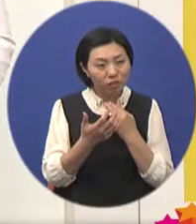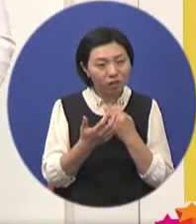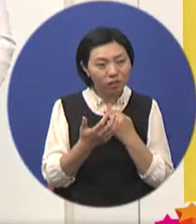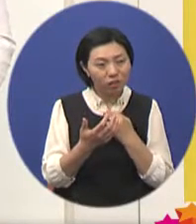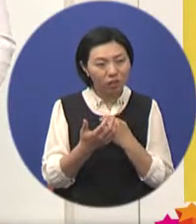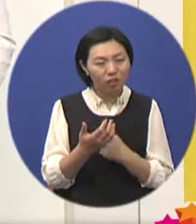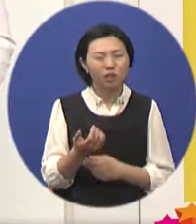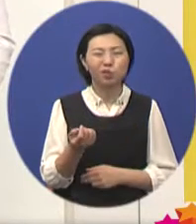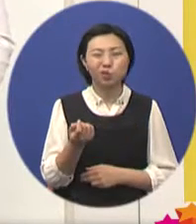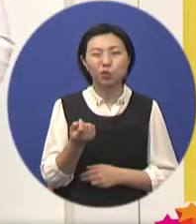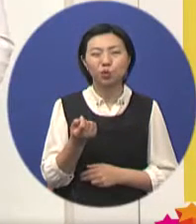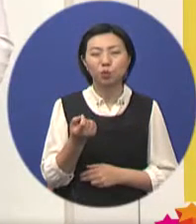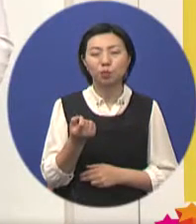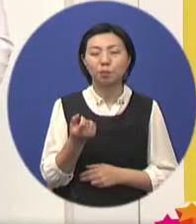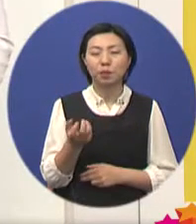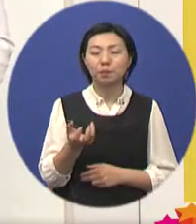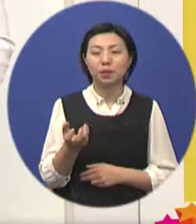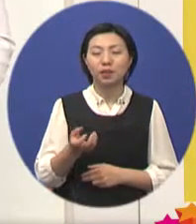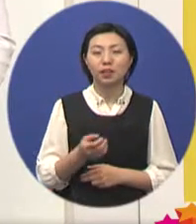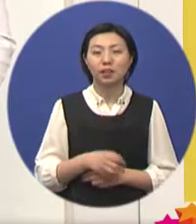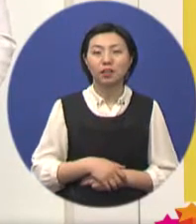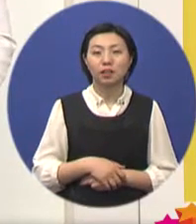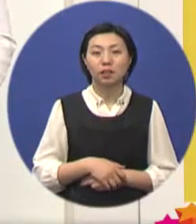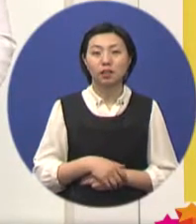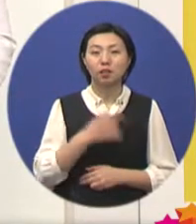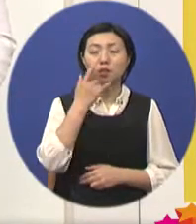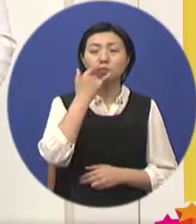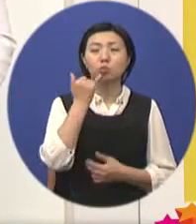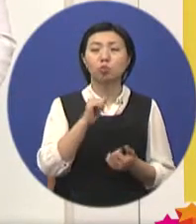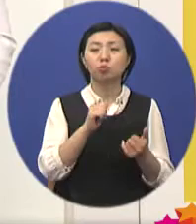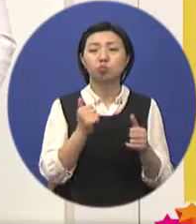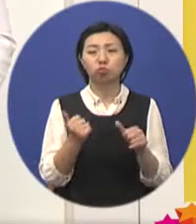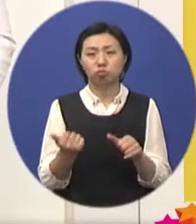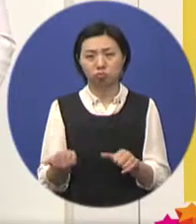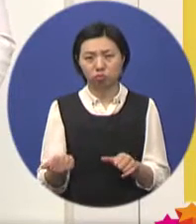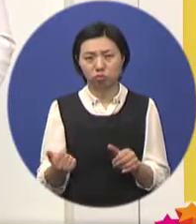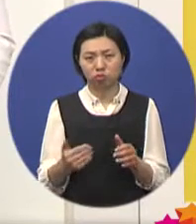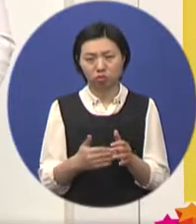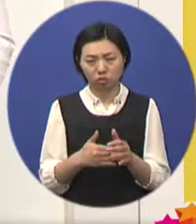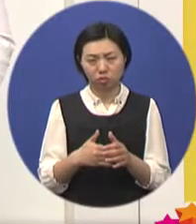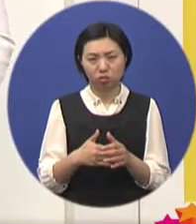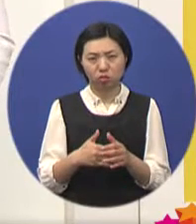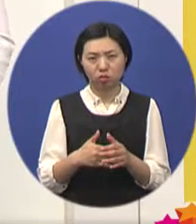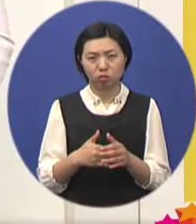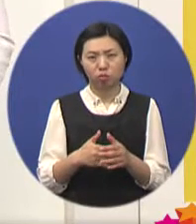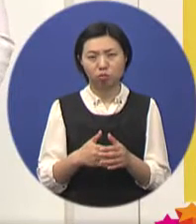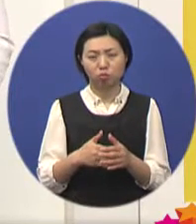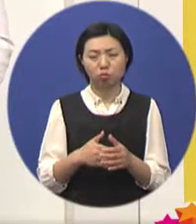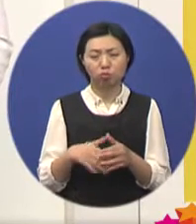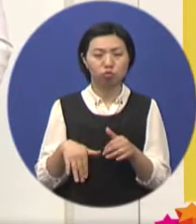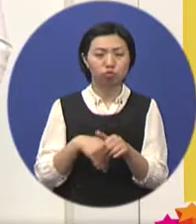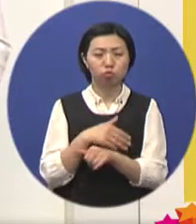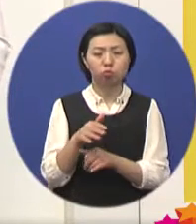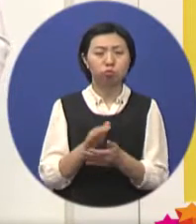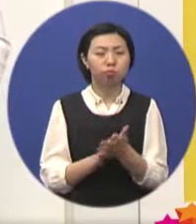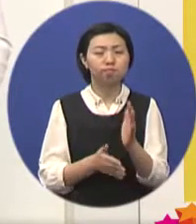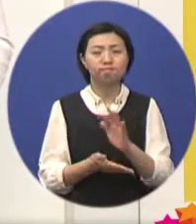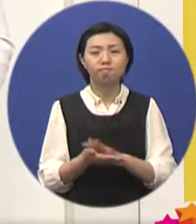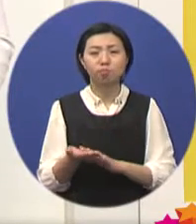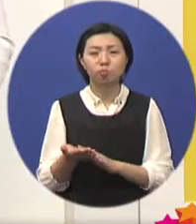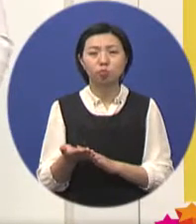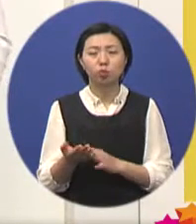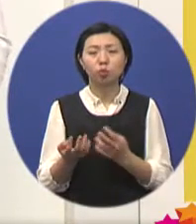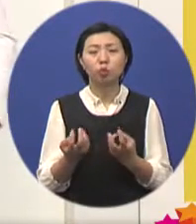있죠. 그러시구나. 부모님도 돌아가시고 아무도 예. 안 계시는데 누구를 의지하면서 사세요?